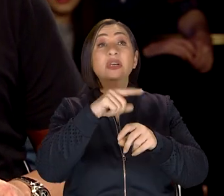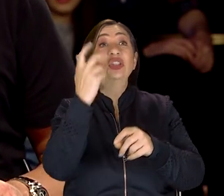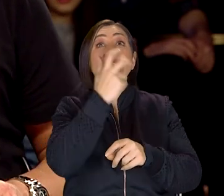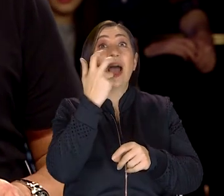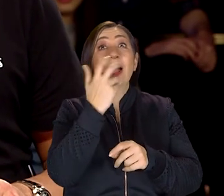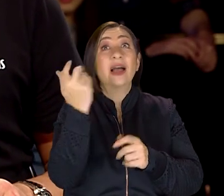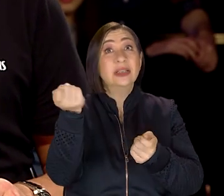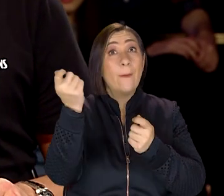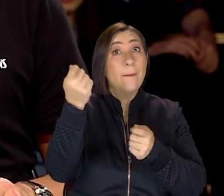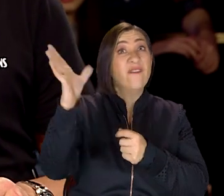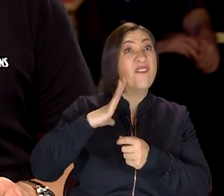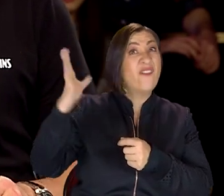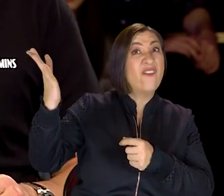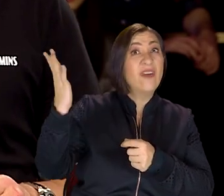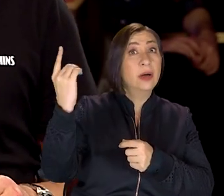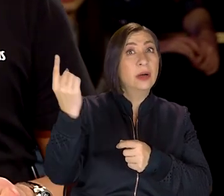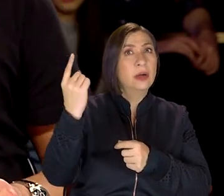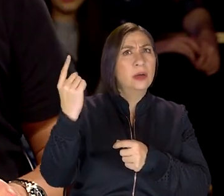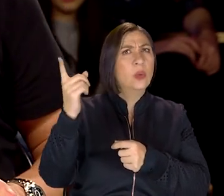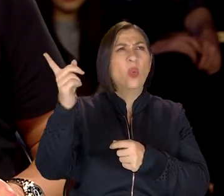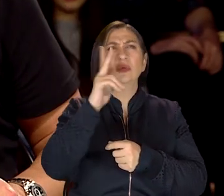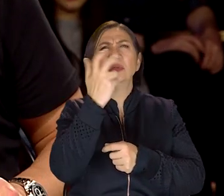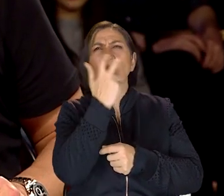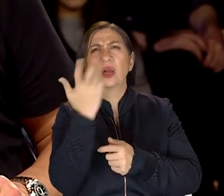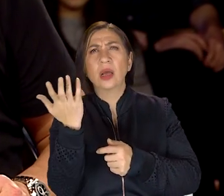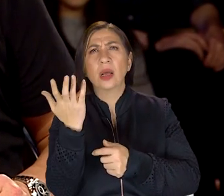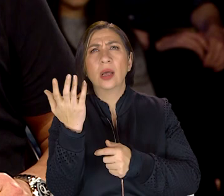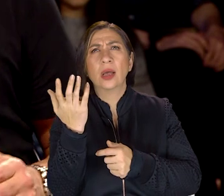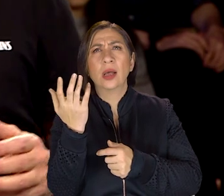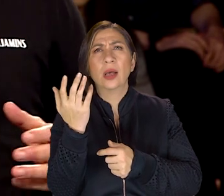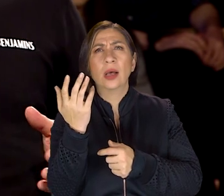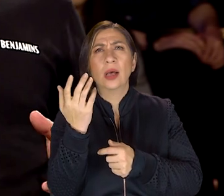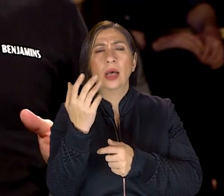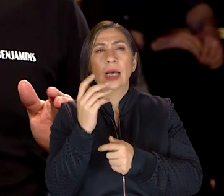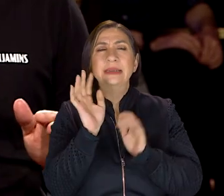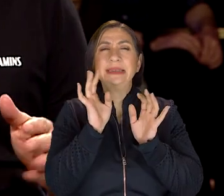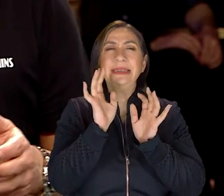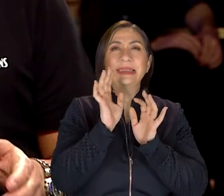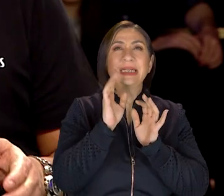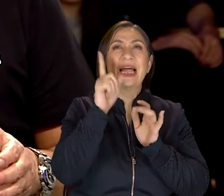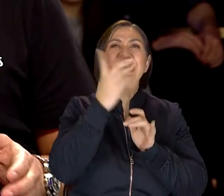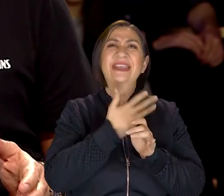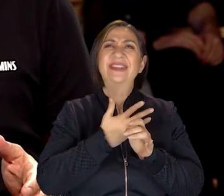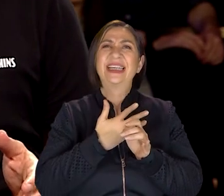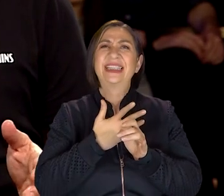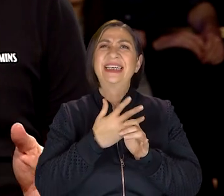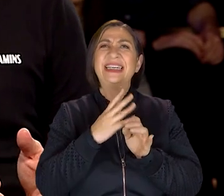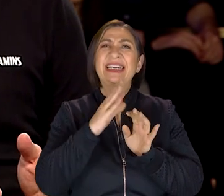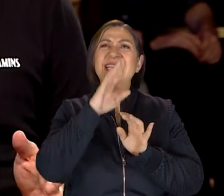da çalıyor stüdyoda. O diyor çalan ne diyor? Diyoruz ki ya Anuş Allah aşkına